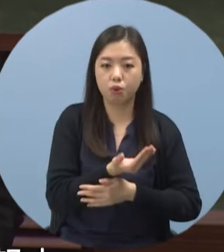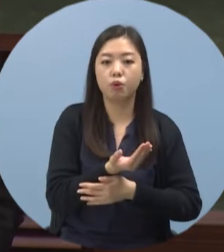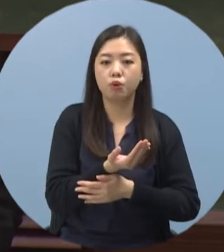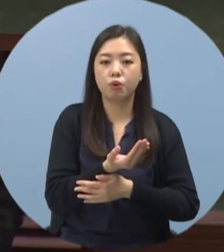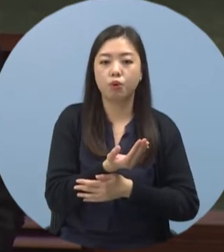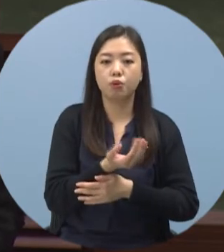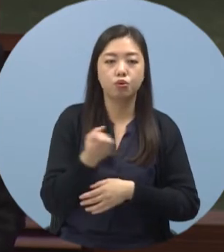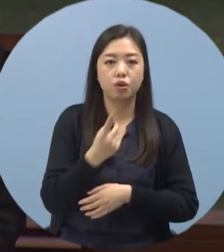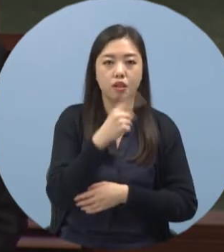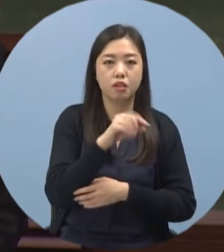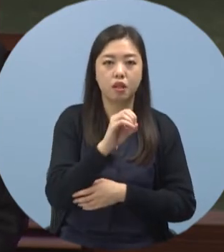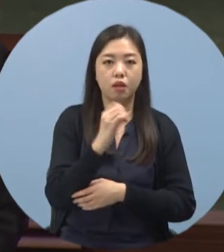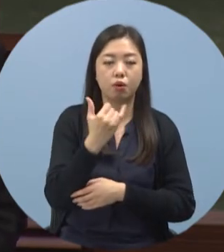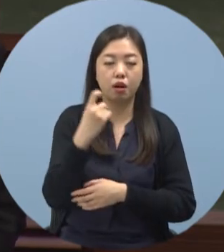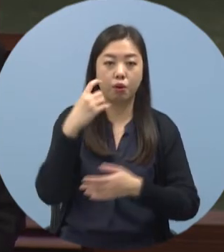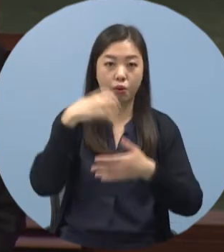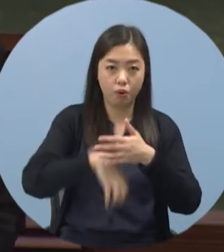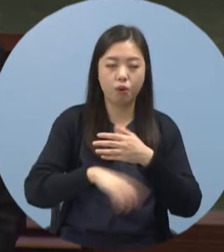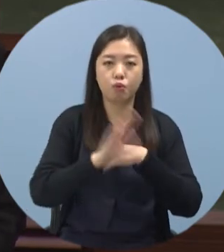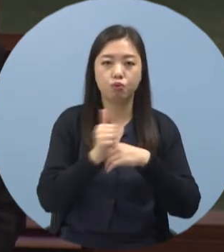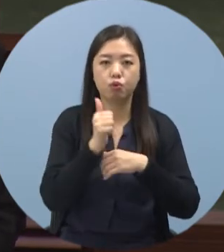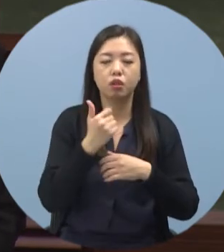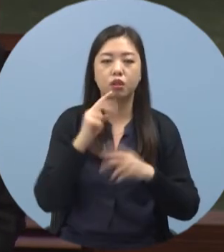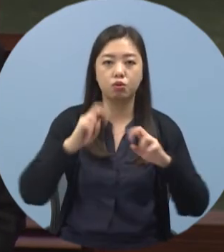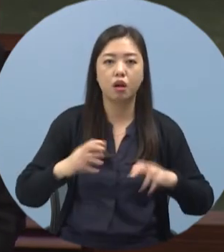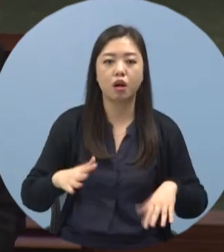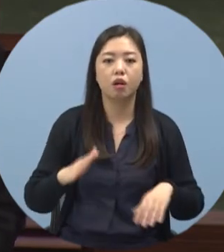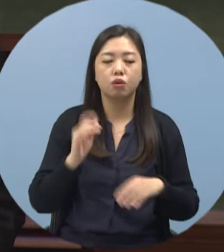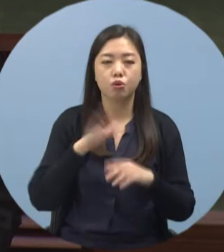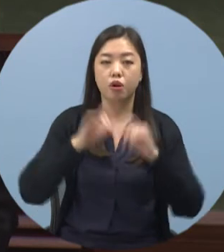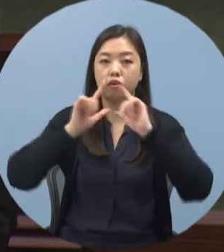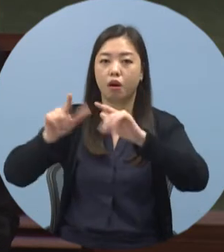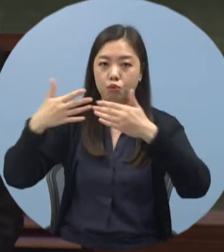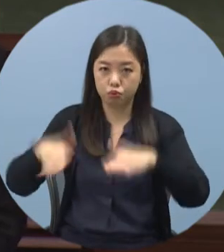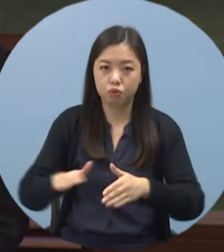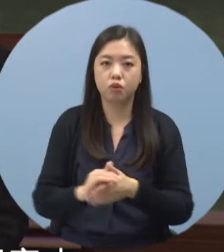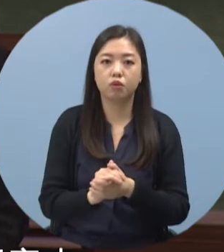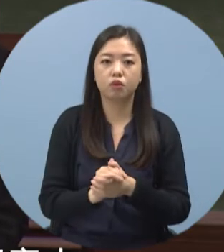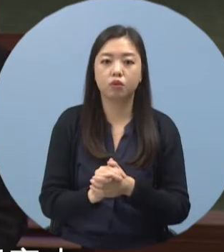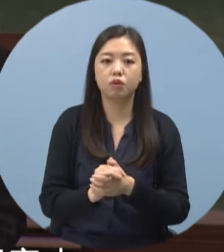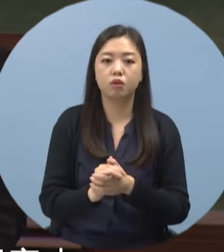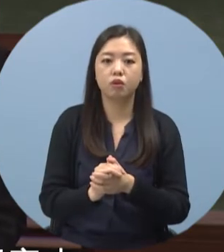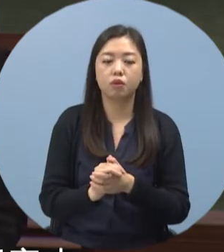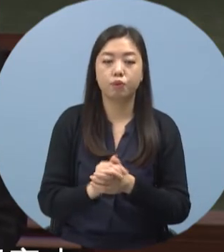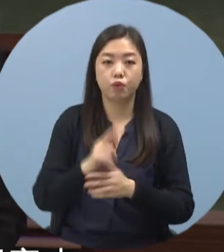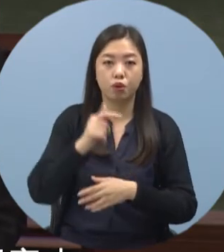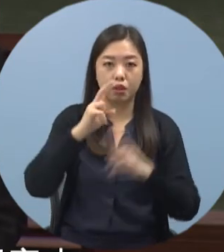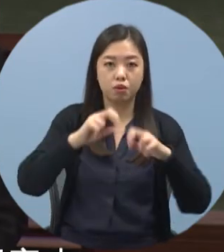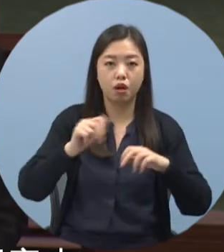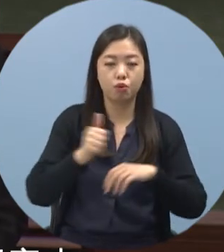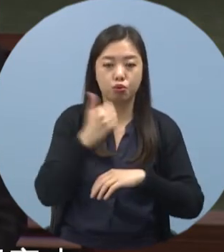中，1069宗已完成調查並已回覆舉報人。在已完成調查